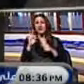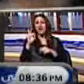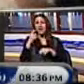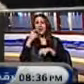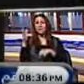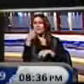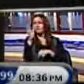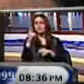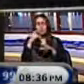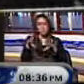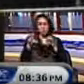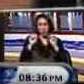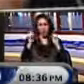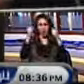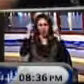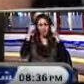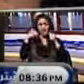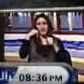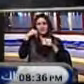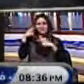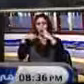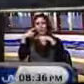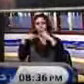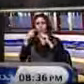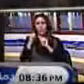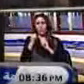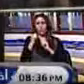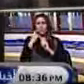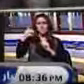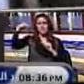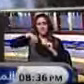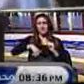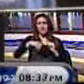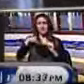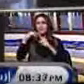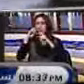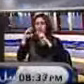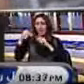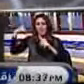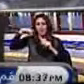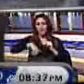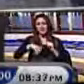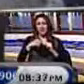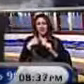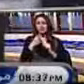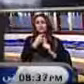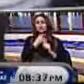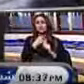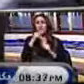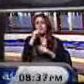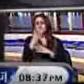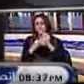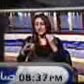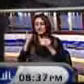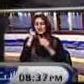افتح معاهم كلام، كل ما اجي اتكلم معاهم يتكلموا كلمتين اثنين ويروحوا قافلين السكه في وشي قال لهم انت مسمعني صوت البت؟ ترد واحده تانية